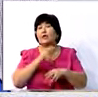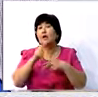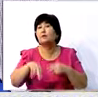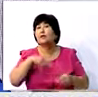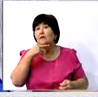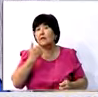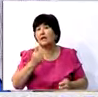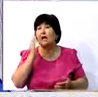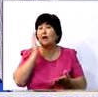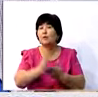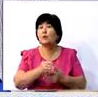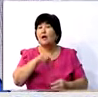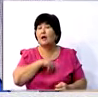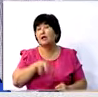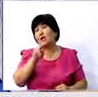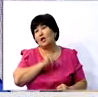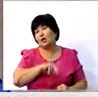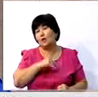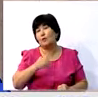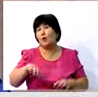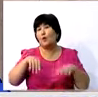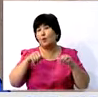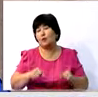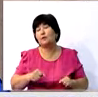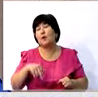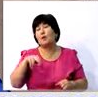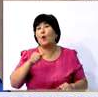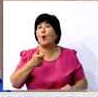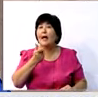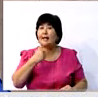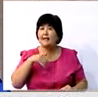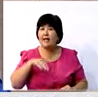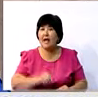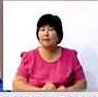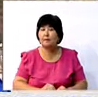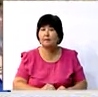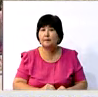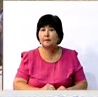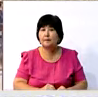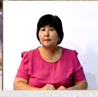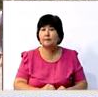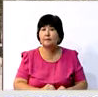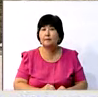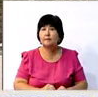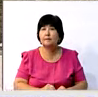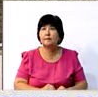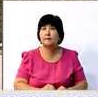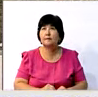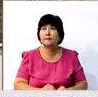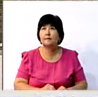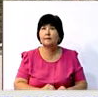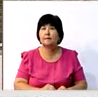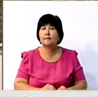внимание, напрямую характеризуют работу уполномоченного по этике. Галымжан Шымназар, Акимжан Жултаев, Нуржан Мазарапшин, Канат